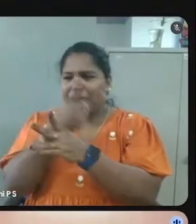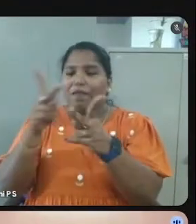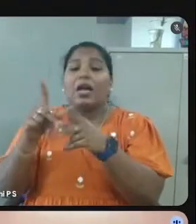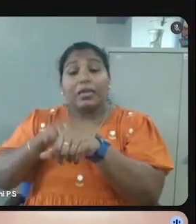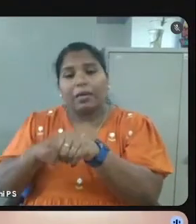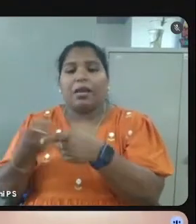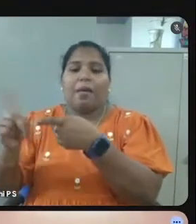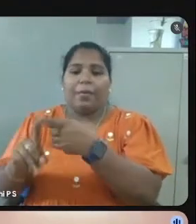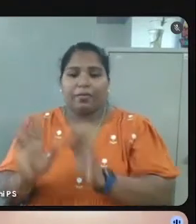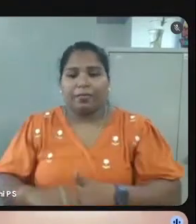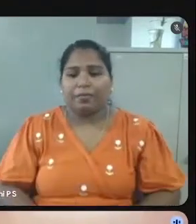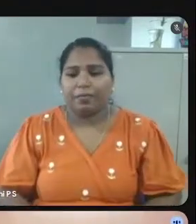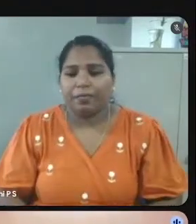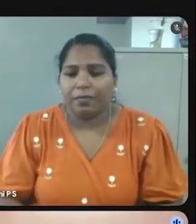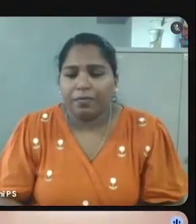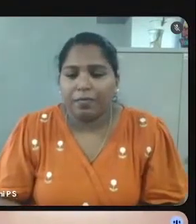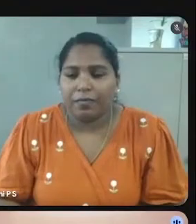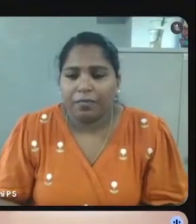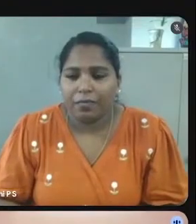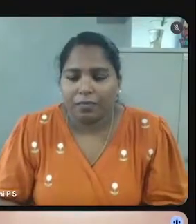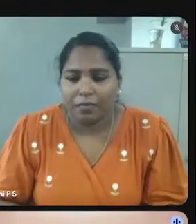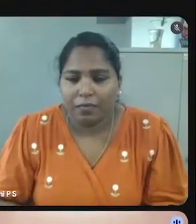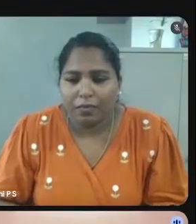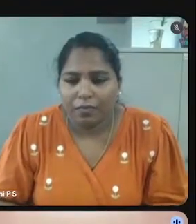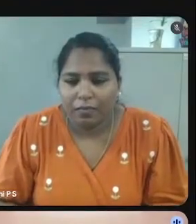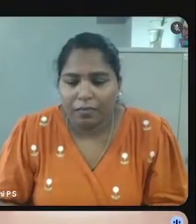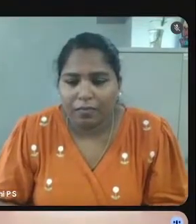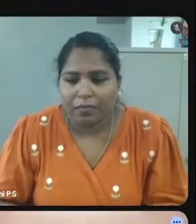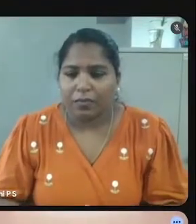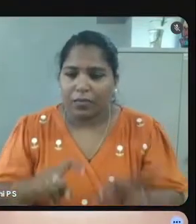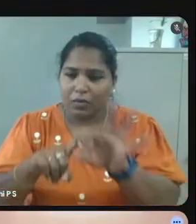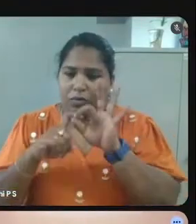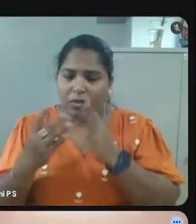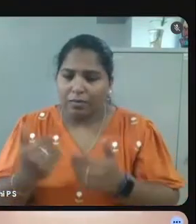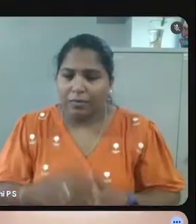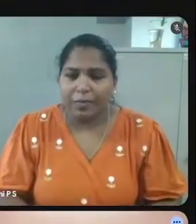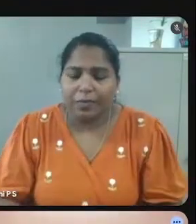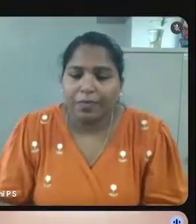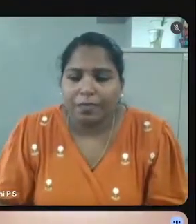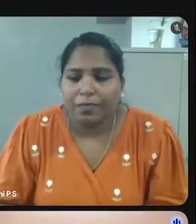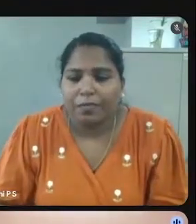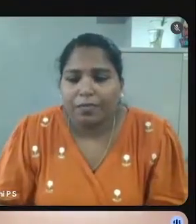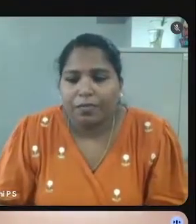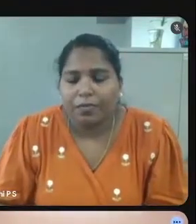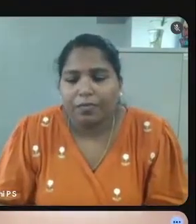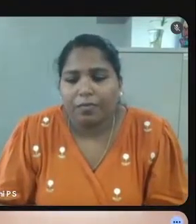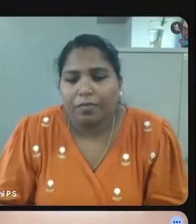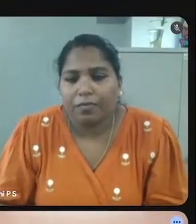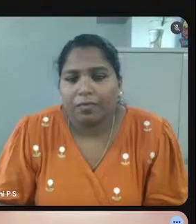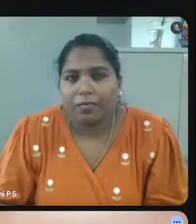ഇനി കൊല്ലം YWCAയിൽ നിന്ന് ഹാൻഡ് റൈസ് ചെയ്തിട്ടുണ്ട്. ക്വസ്റ്റ്യൻസ് ഉണ്ടെങ്കിൽ ചോദിക്കാം. കൊല്ലം